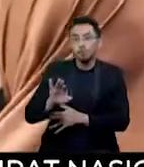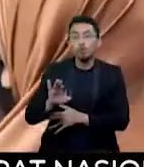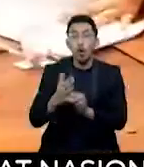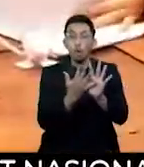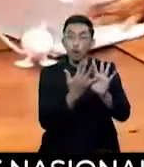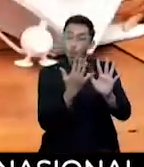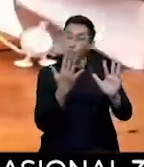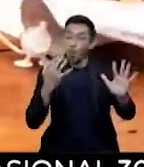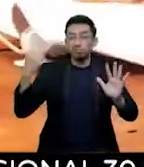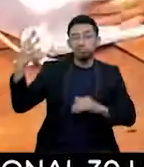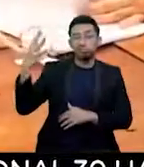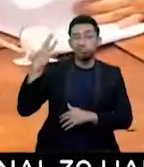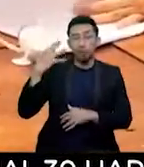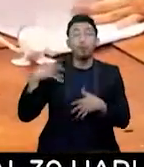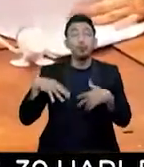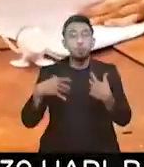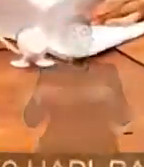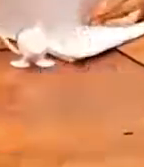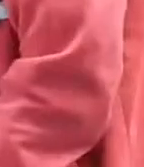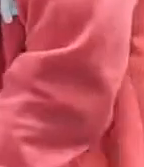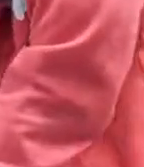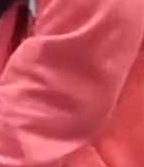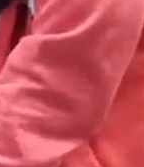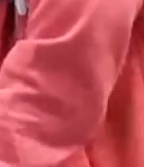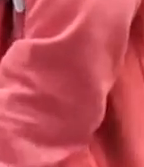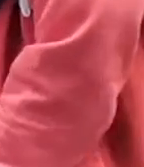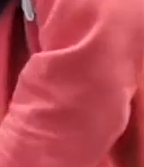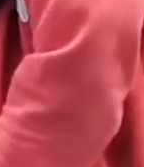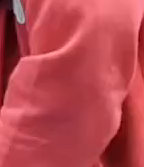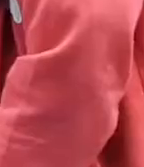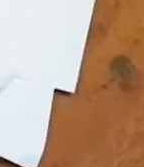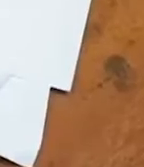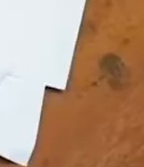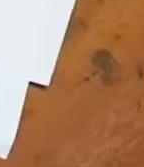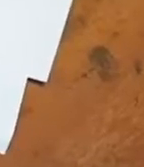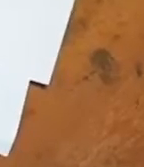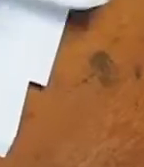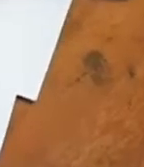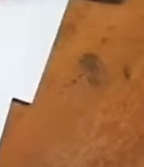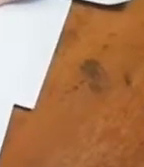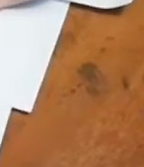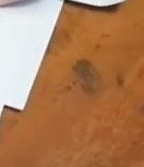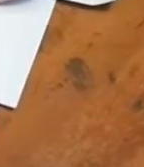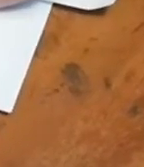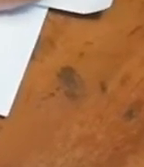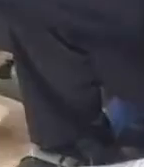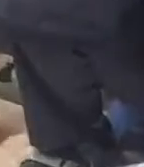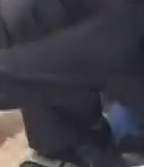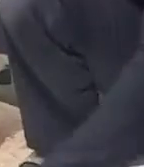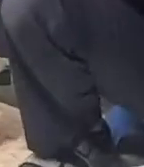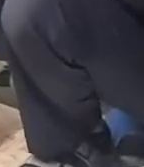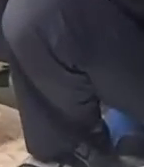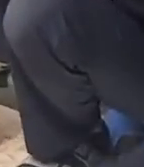rela antri untuk mendapatkan minyak goreng murah di bazar. Selain langka sejak beberapa pekan terakhir, harga minyak goreng di pasar